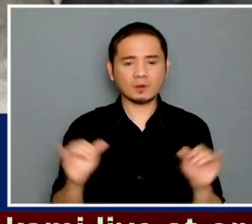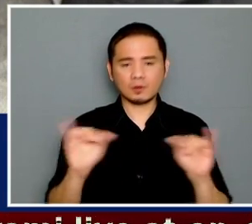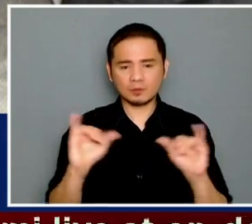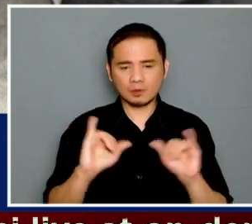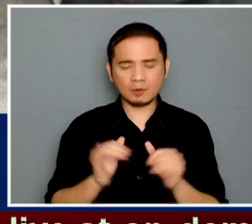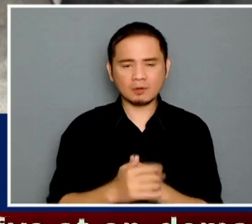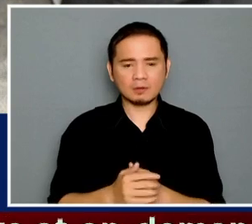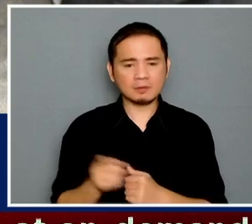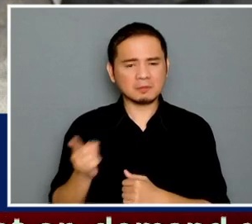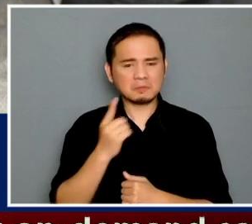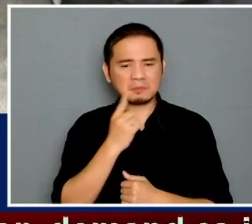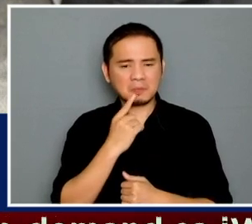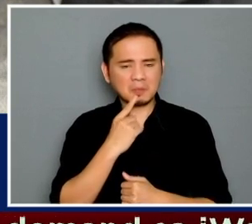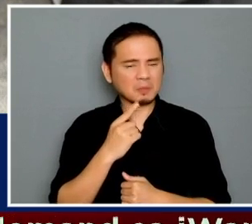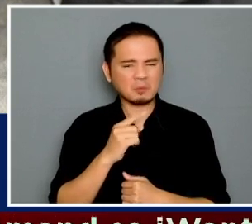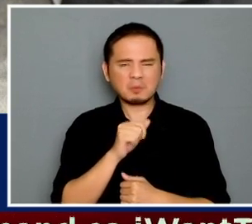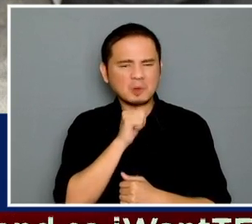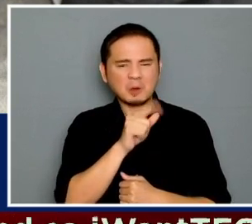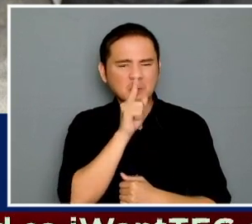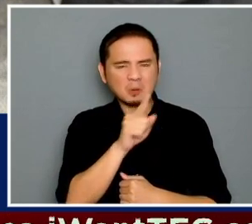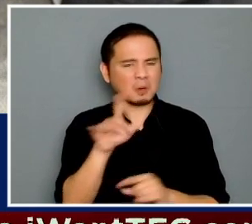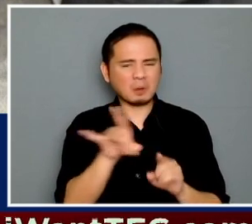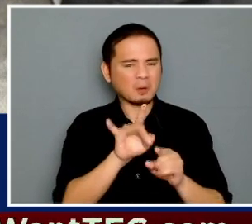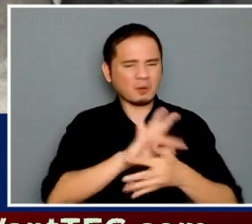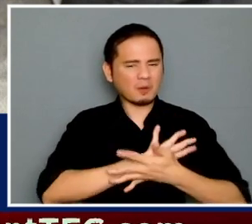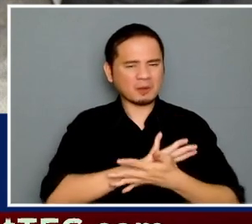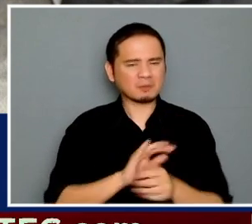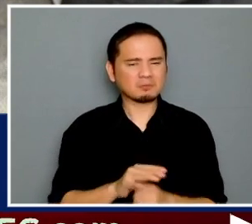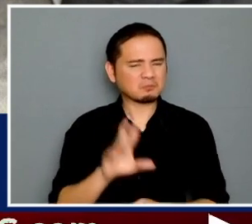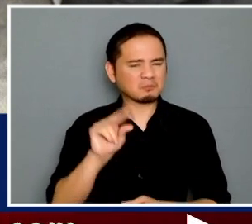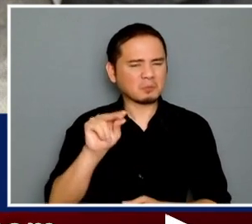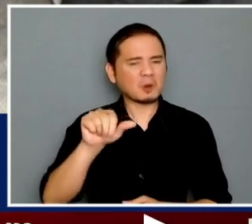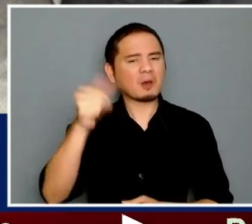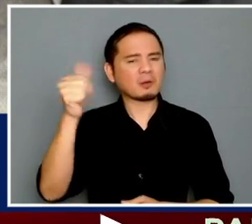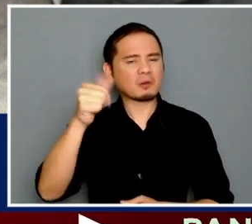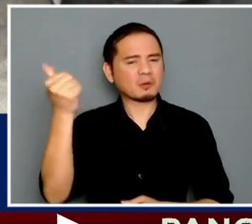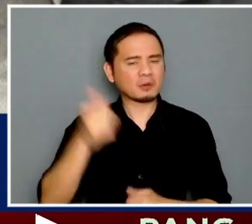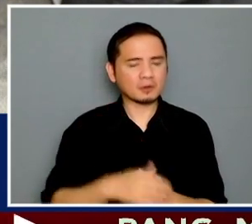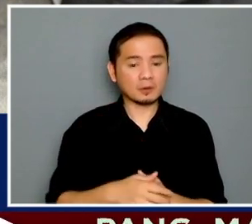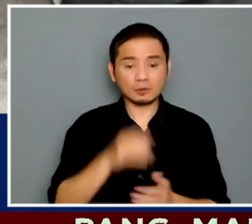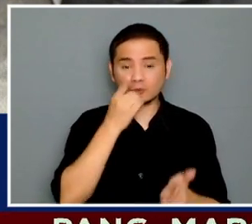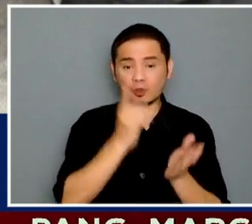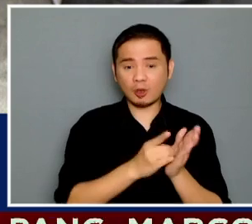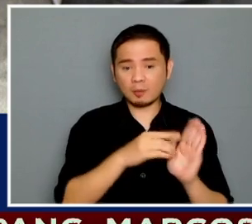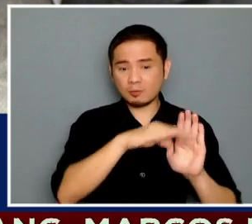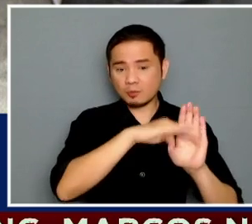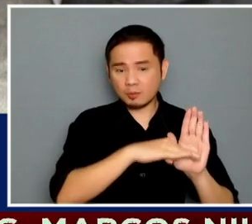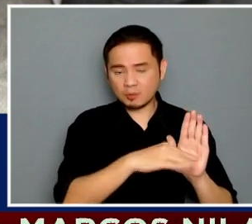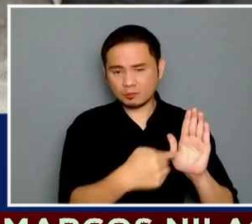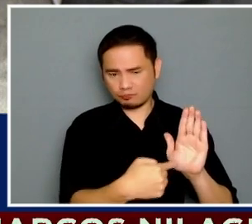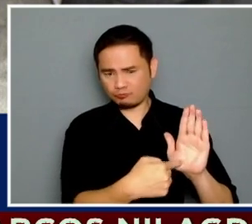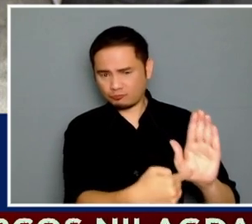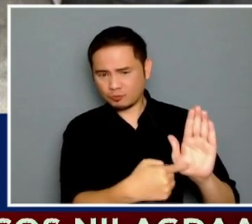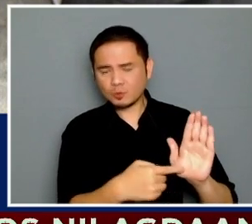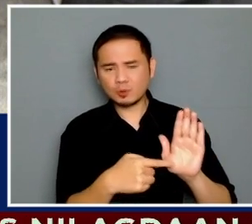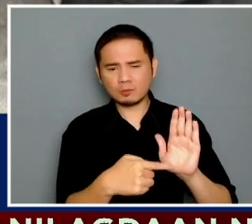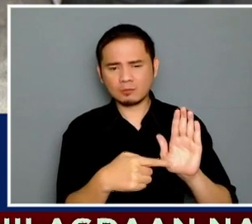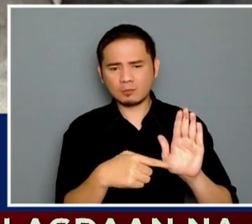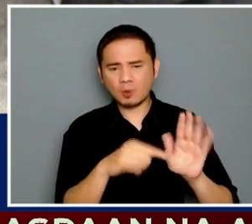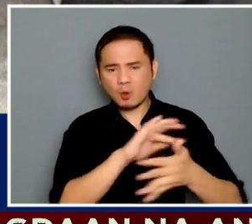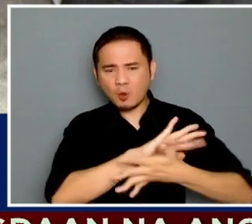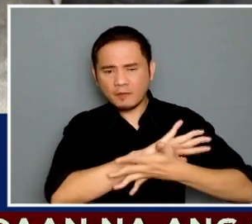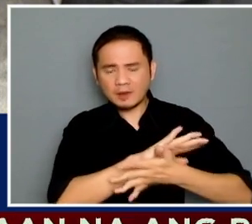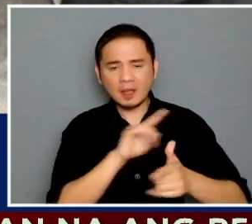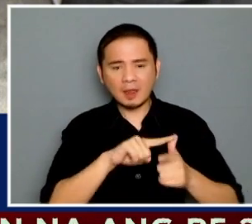may mga nagsabi na hindi naman ng COVID yung mga tao na yun. Who signed the documents saying that these people died of COVID and that they should be